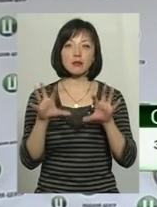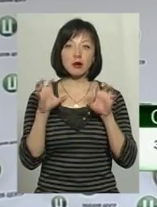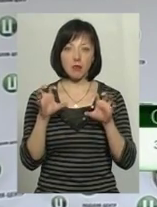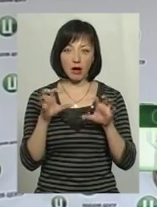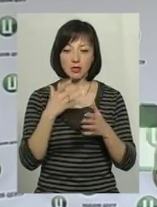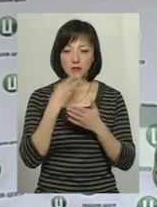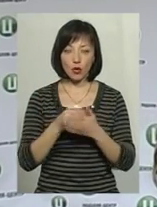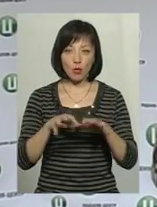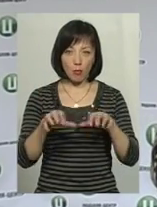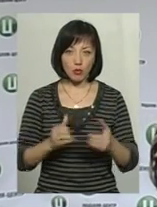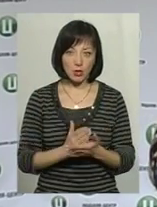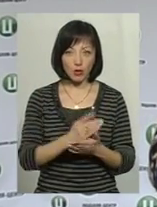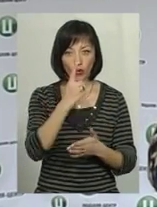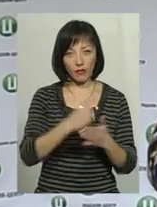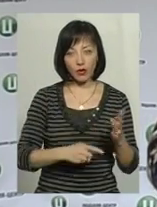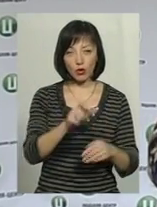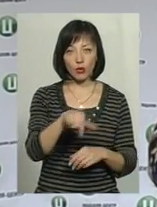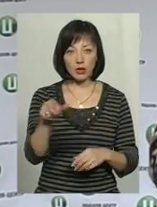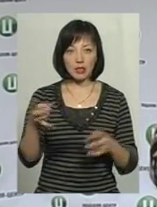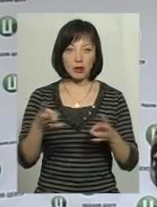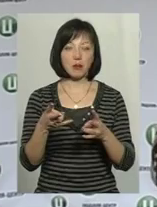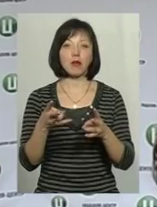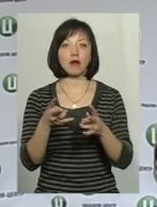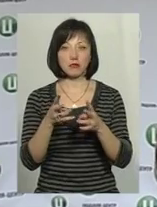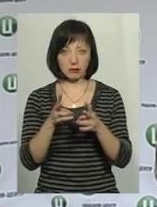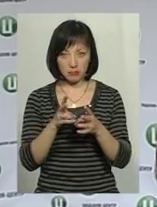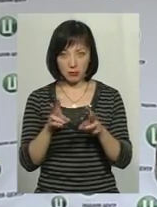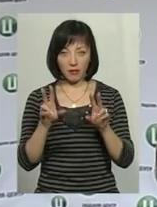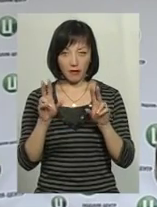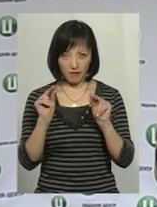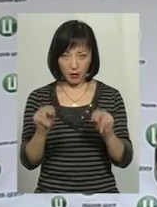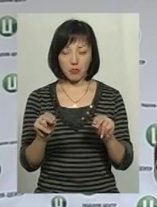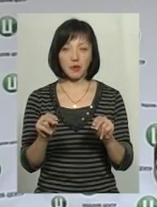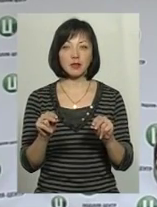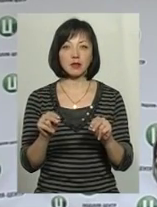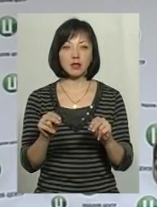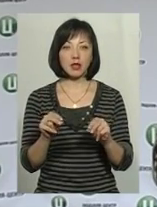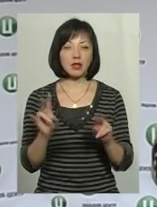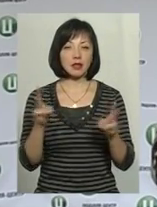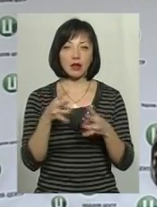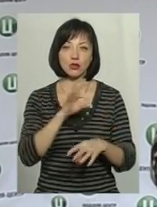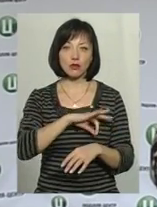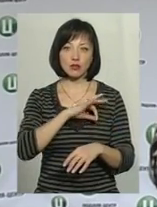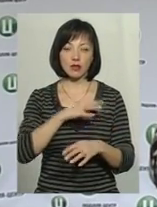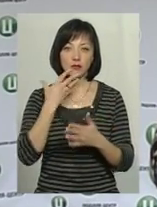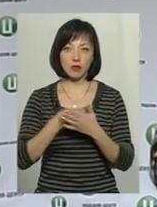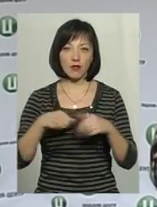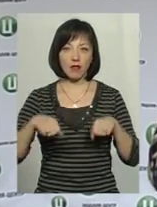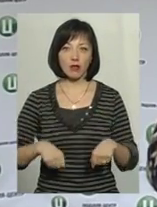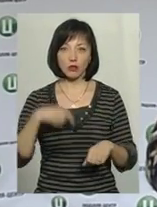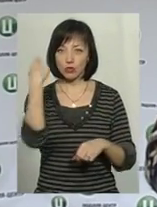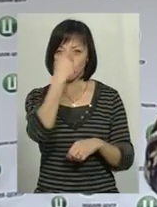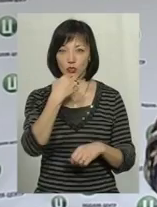довіру від людей, яку потрібно виправдати, а для цього потрібно, звичайно, не зловживати своєю владою на свою